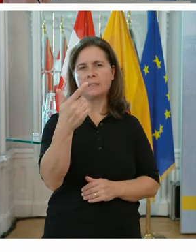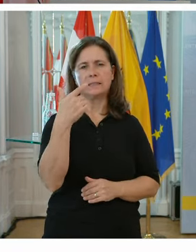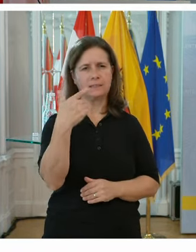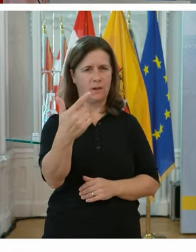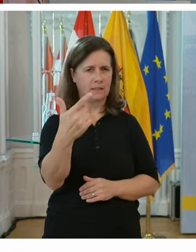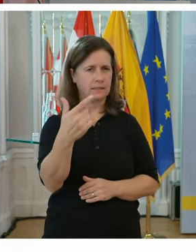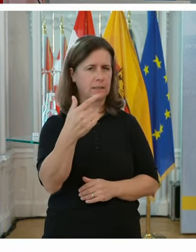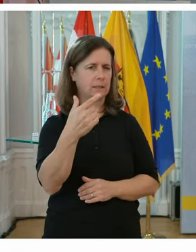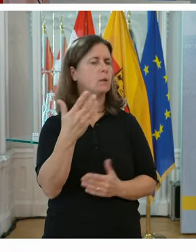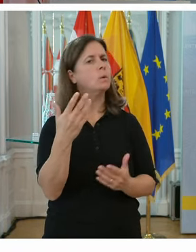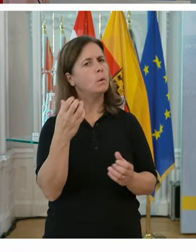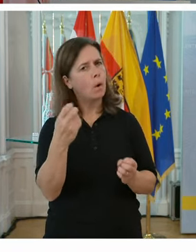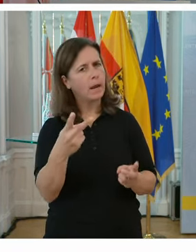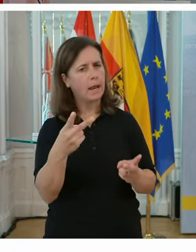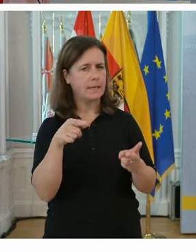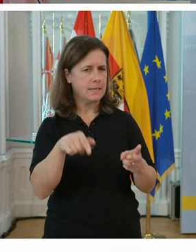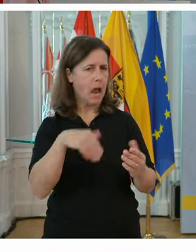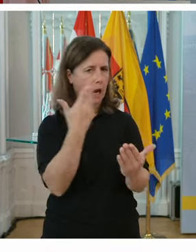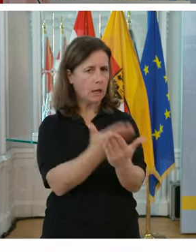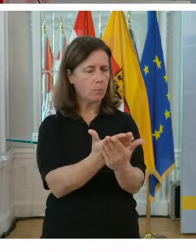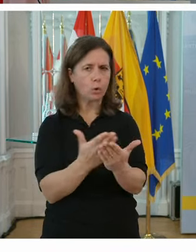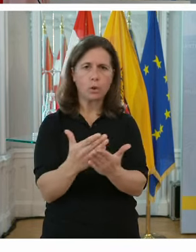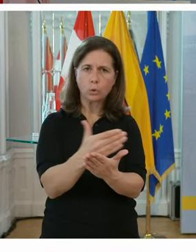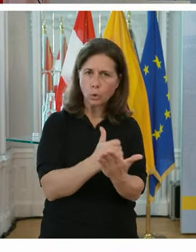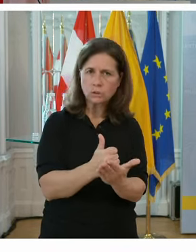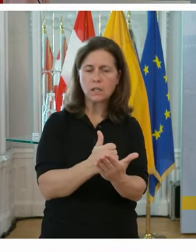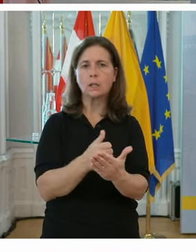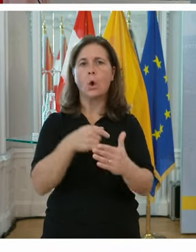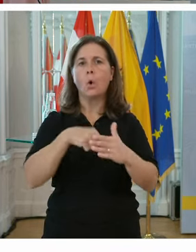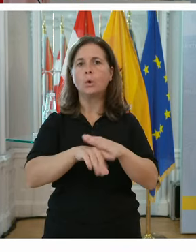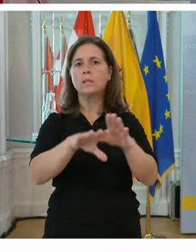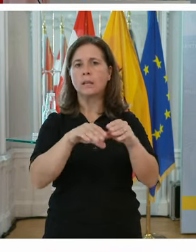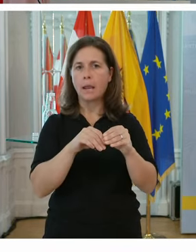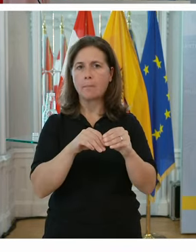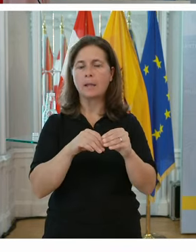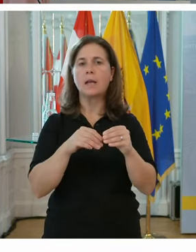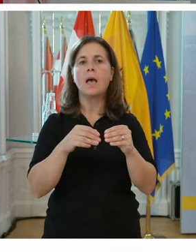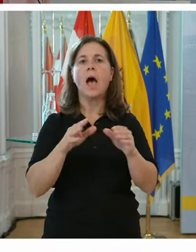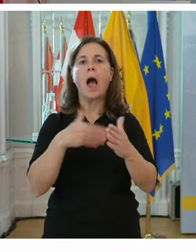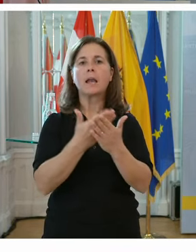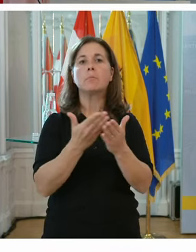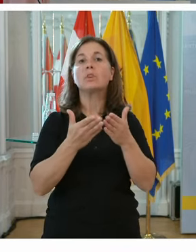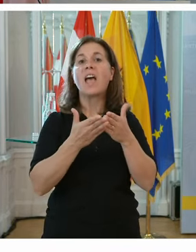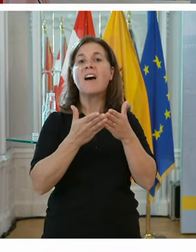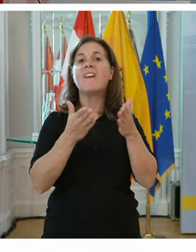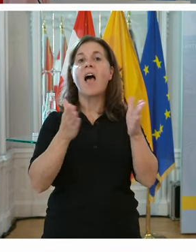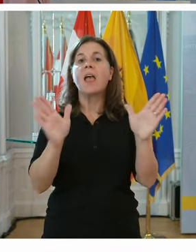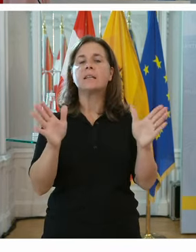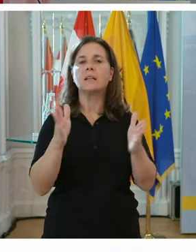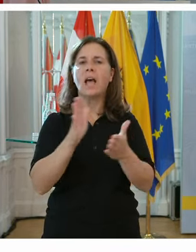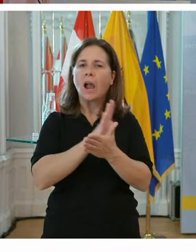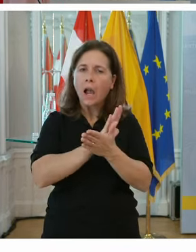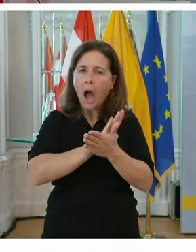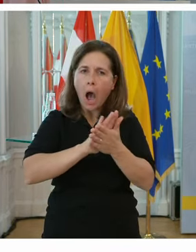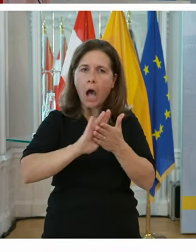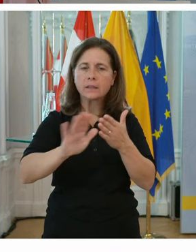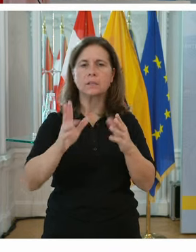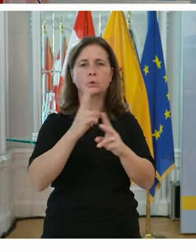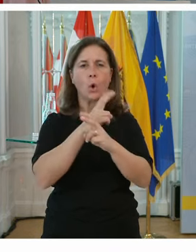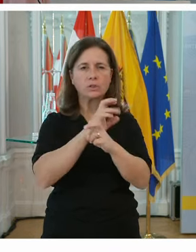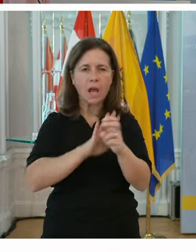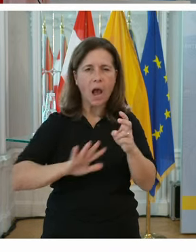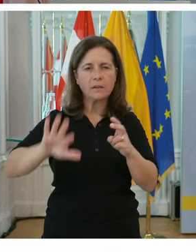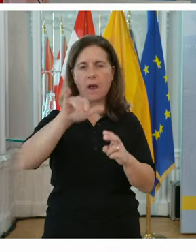2020 und hat gesagt, okay, man muss dieses Angebot um ein unternehmenszentriertes Angebot erweitern. Das muss den Unternehmen kostenfrei, österreichweit